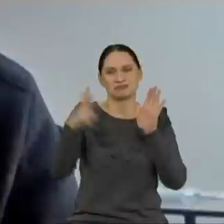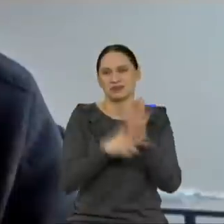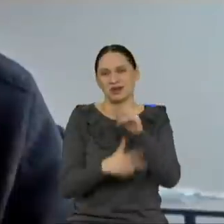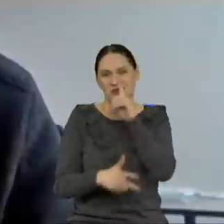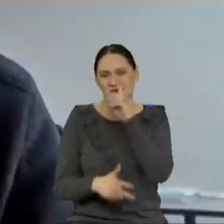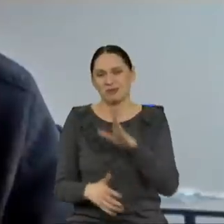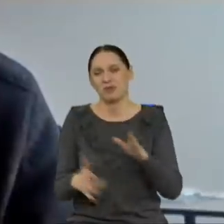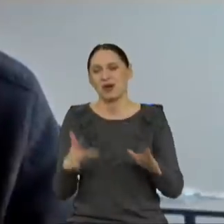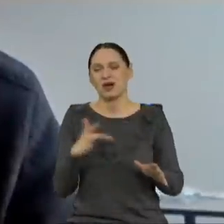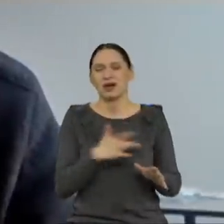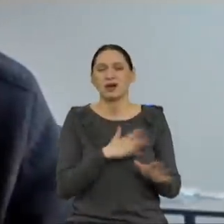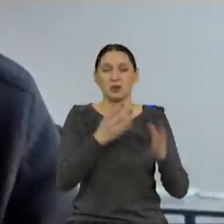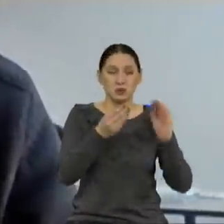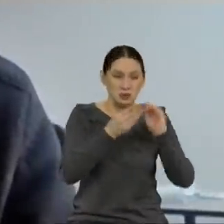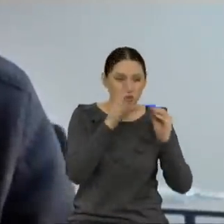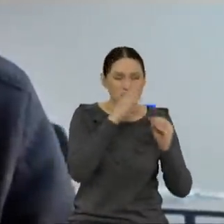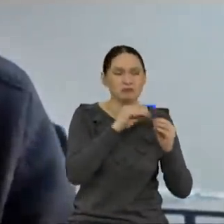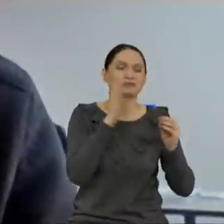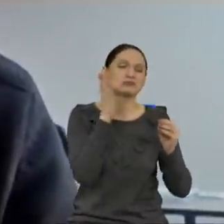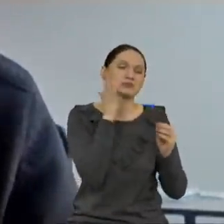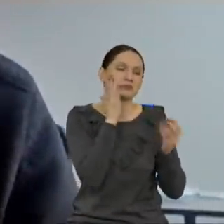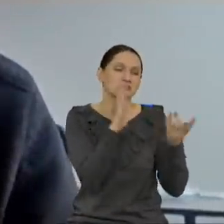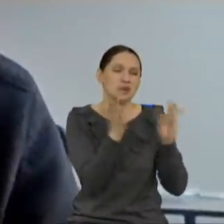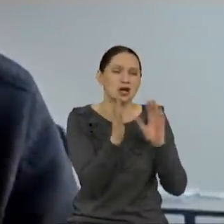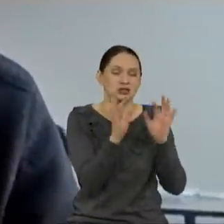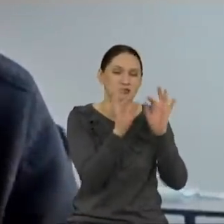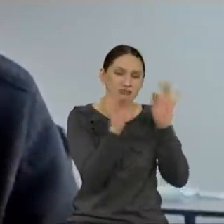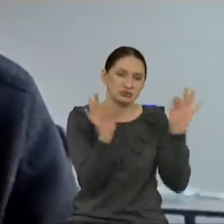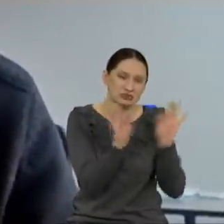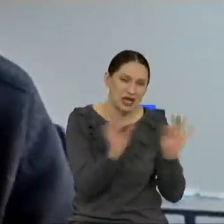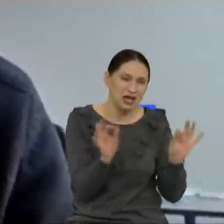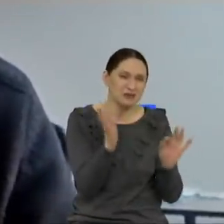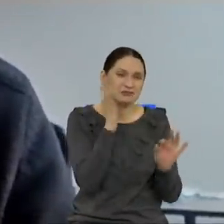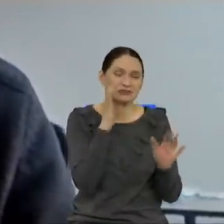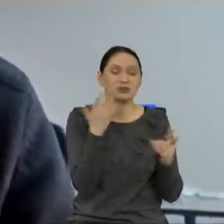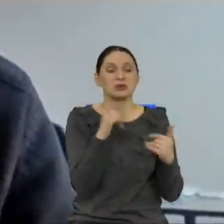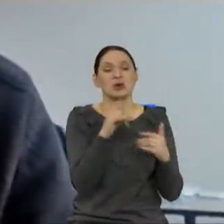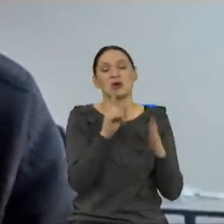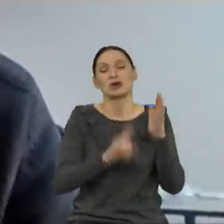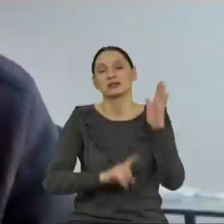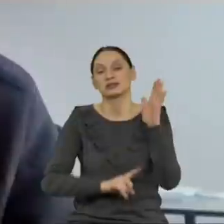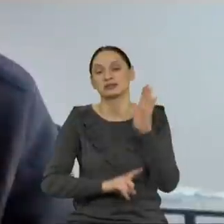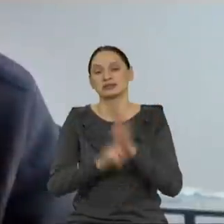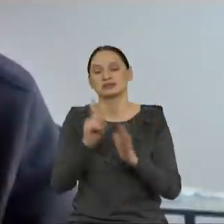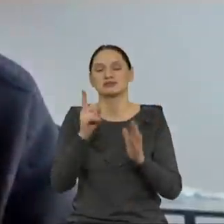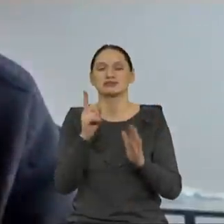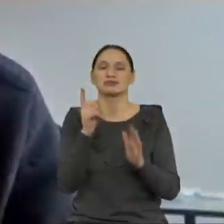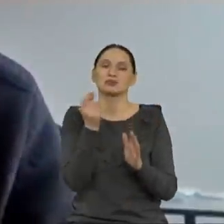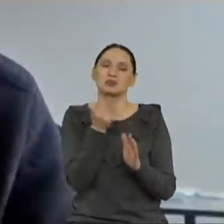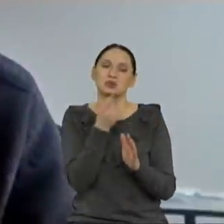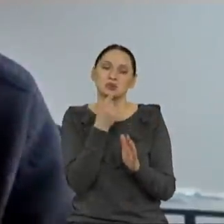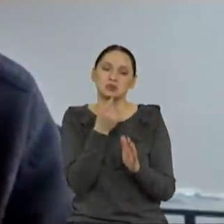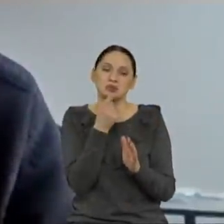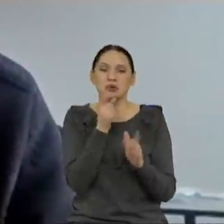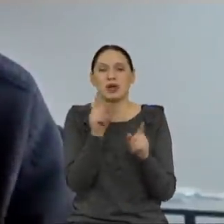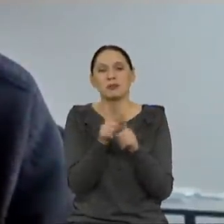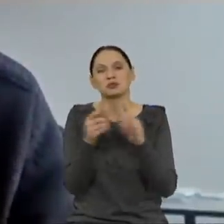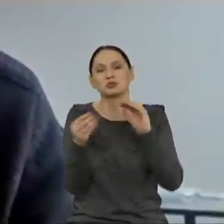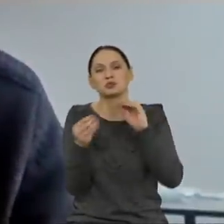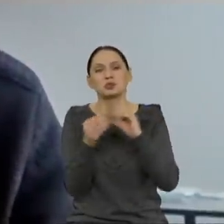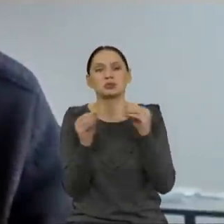tokių aptakių, bendrų frazių, kas išvirsi tam tikrą politinį, sakysim, kontekstą, kuris bus susitarimas, bet